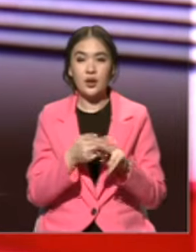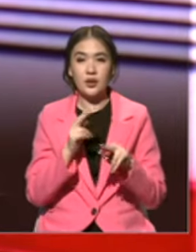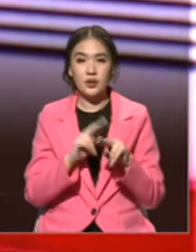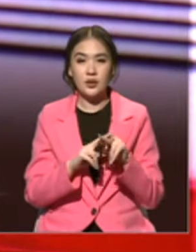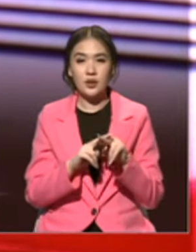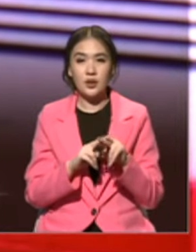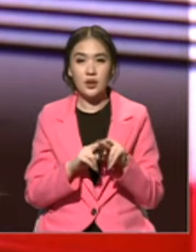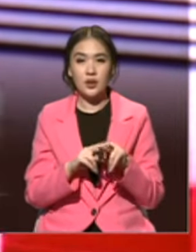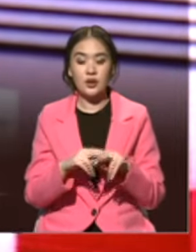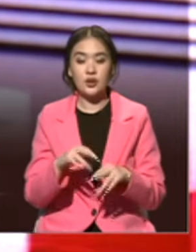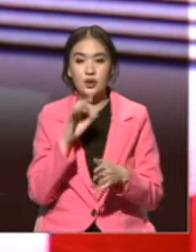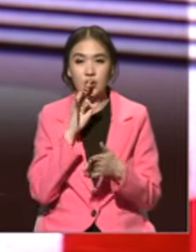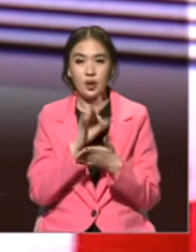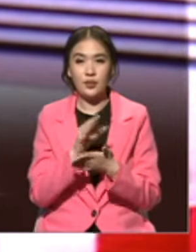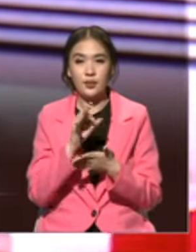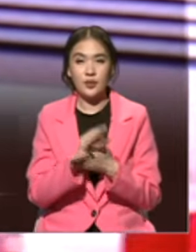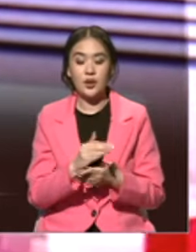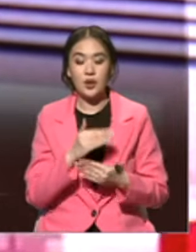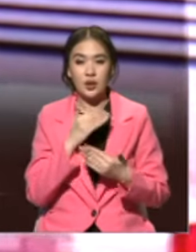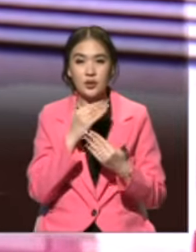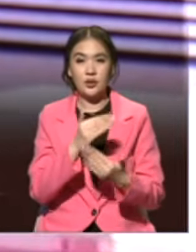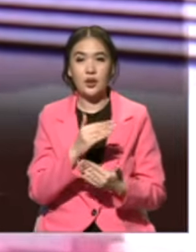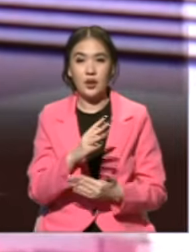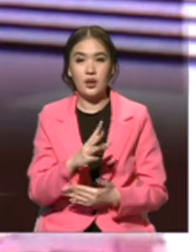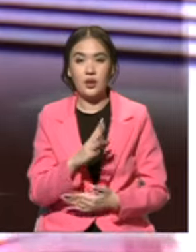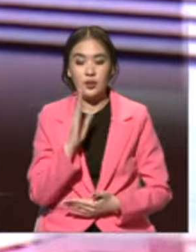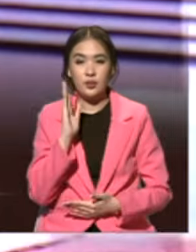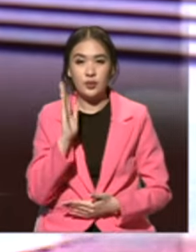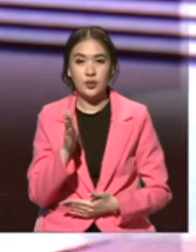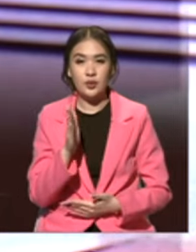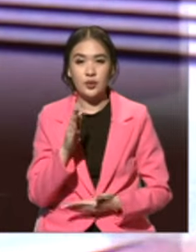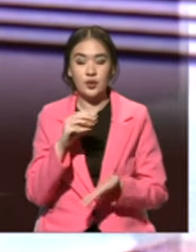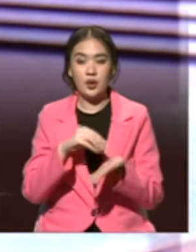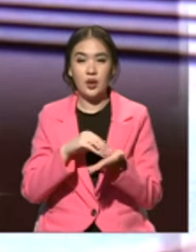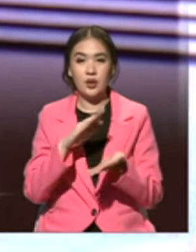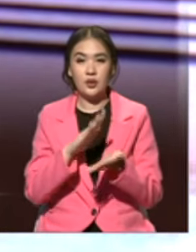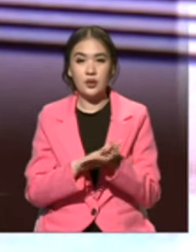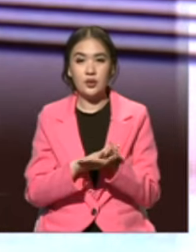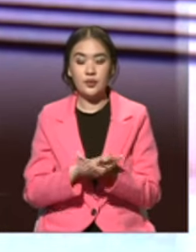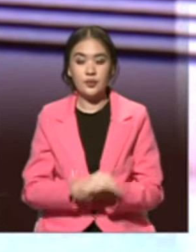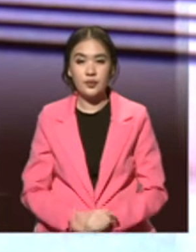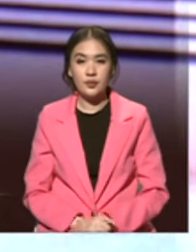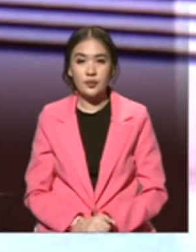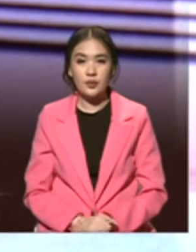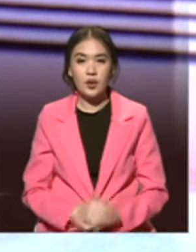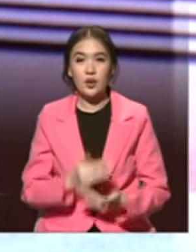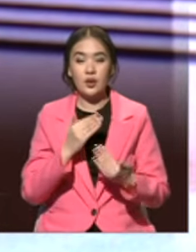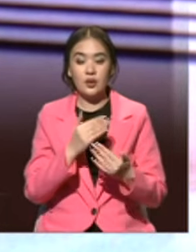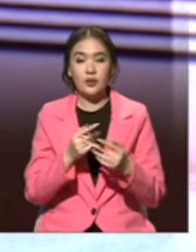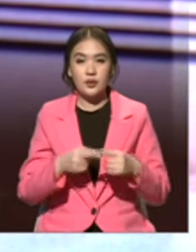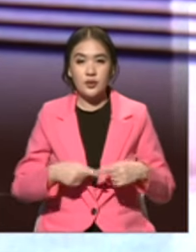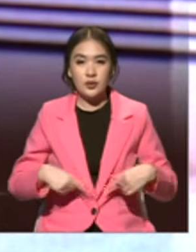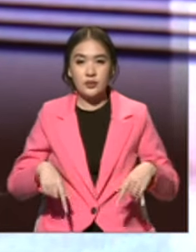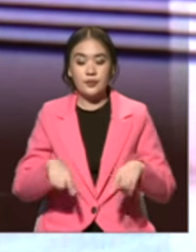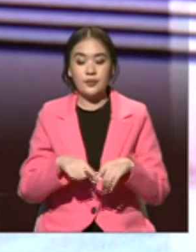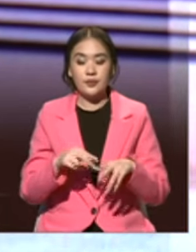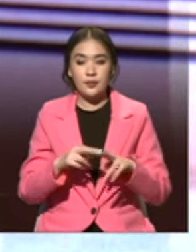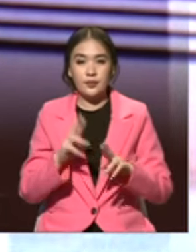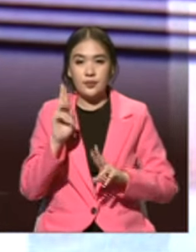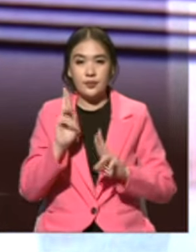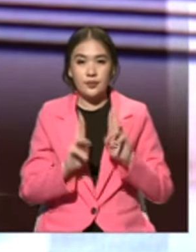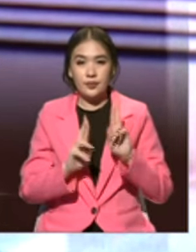өткізуші бұл кезде жауапты сол мал иесі болып саналады бүгінгі заңда бекітілгендей. Соның аясында ол